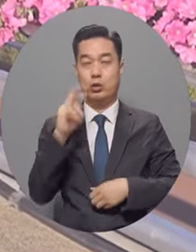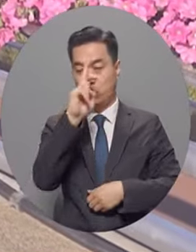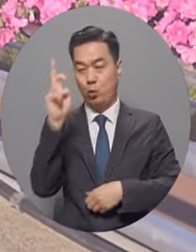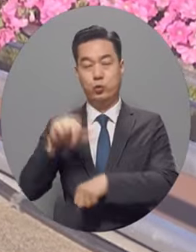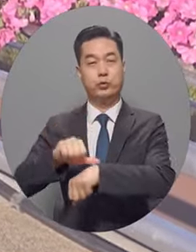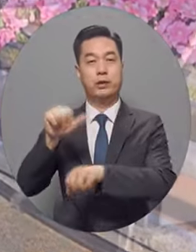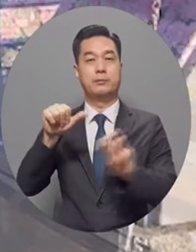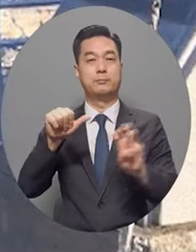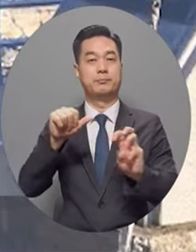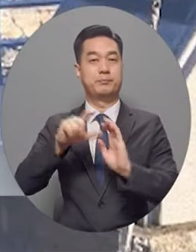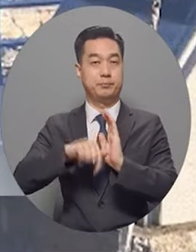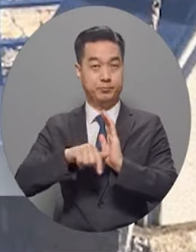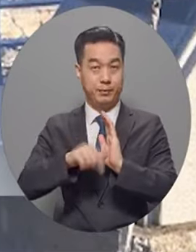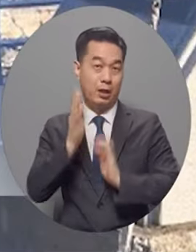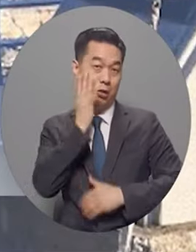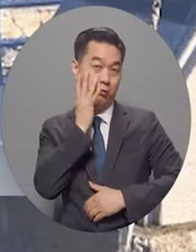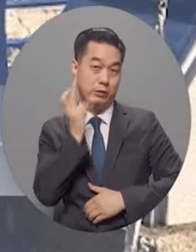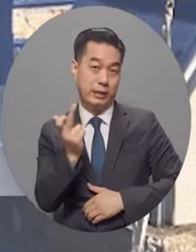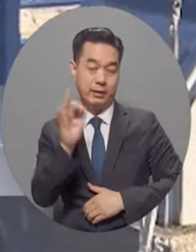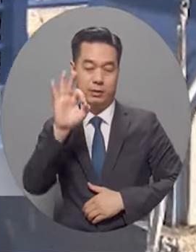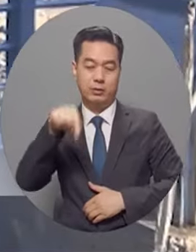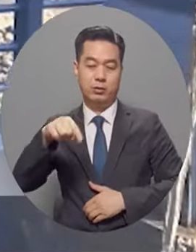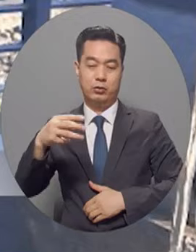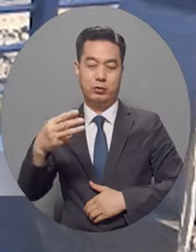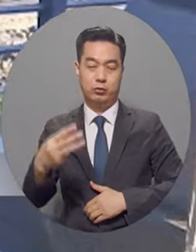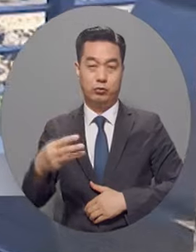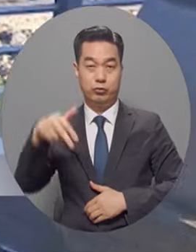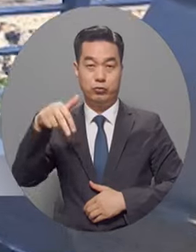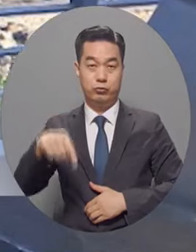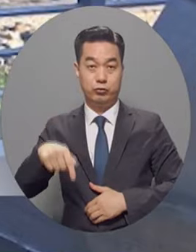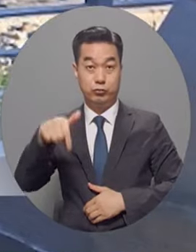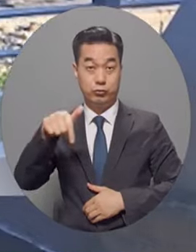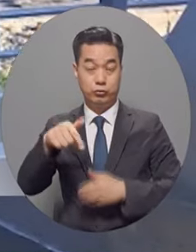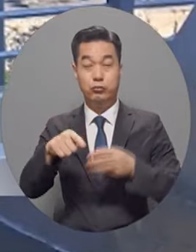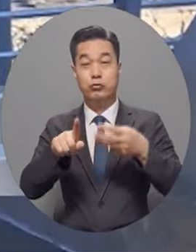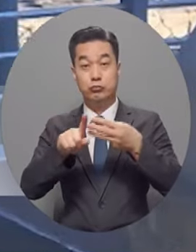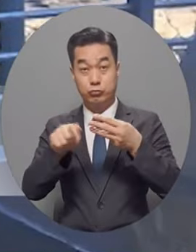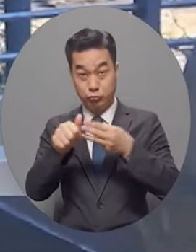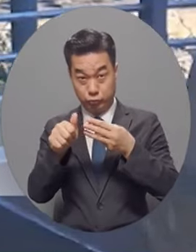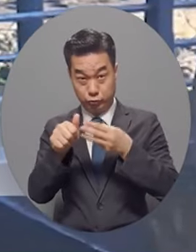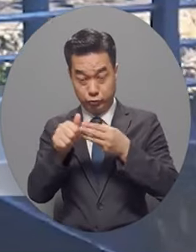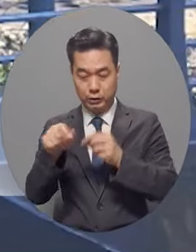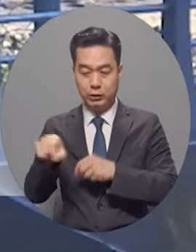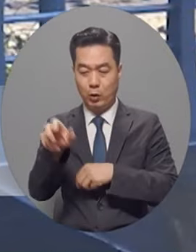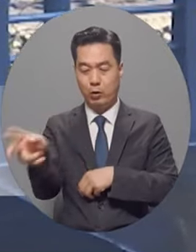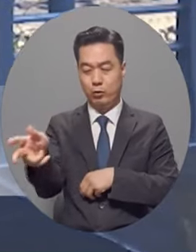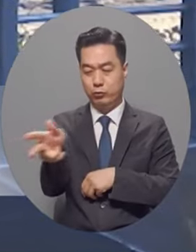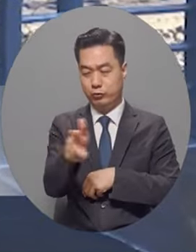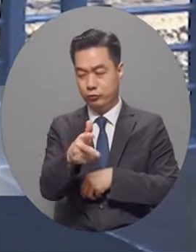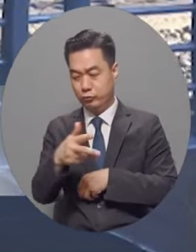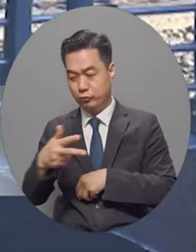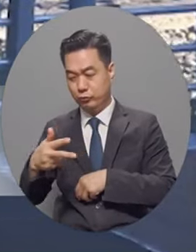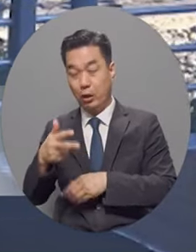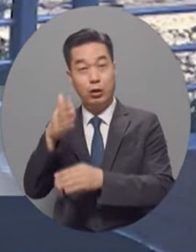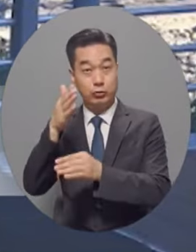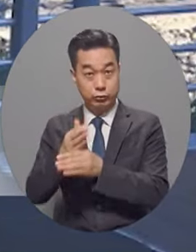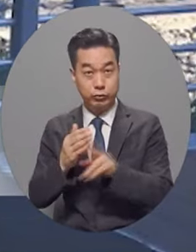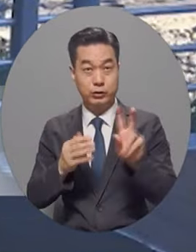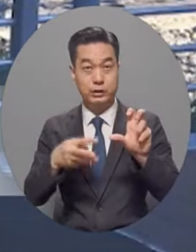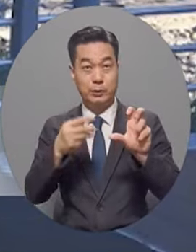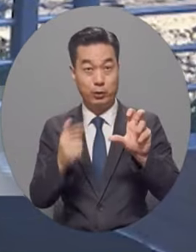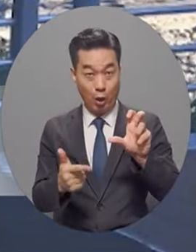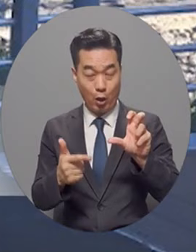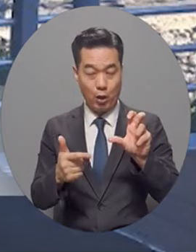5시 반쯤 울산 울주군에 있는 한 교량에서 각 길에 주차하기 위해 후진하던 25톤 화물차가